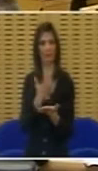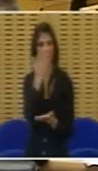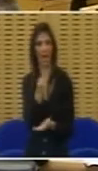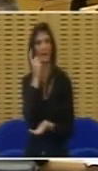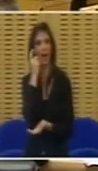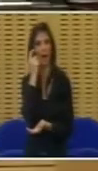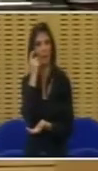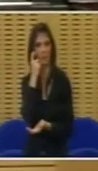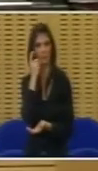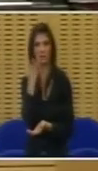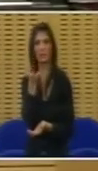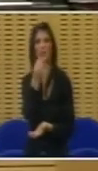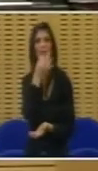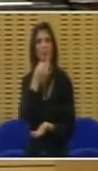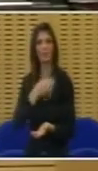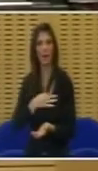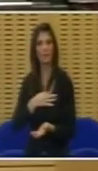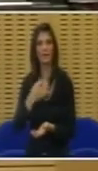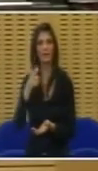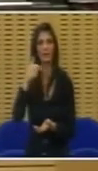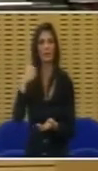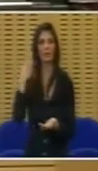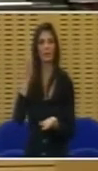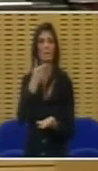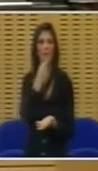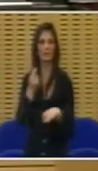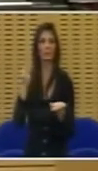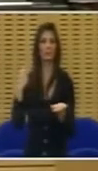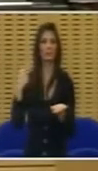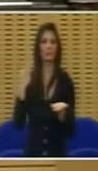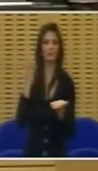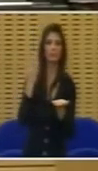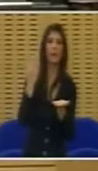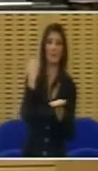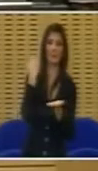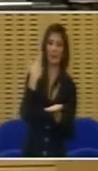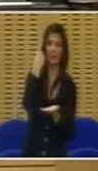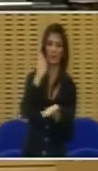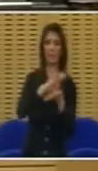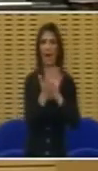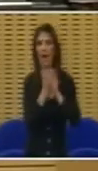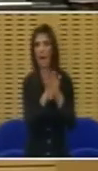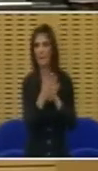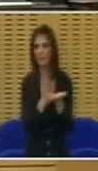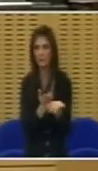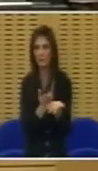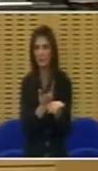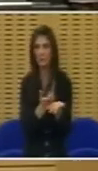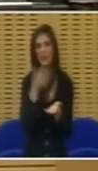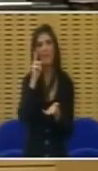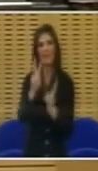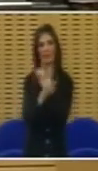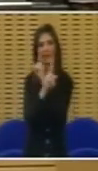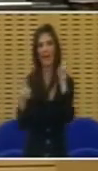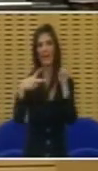καταθετών εξελίχθηκε μια μεγάλη και καθόλου οργανωμένη απάτη? Οι τραπεζίτες συνειδητά τζόγαραν με τα χρήματα